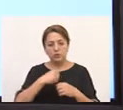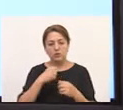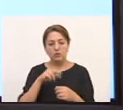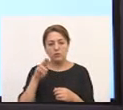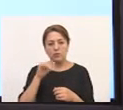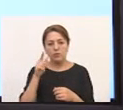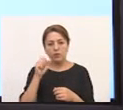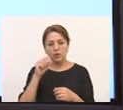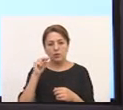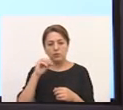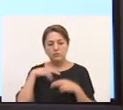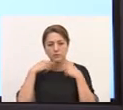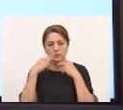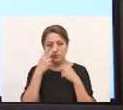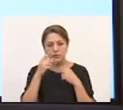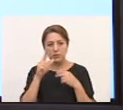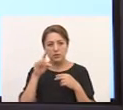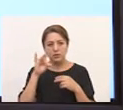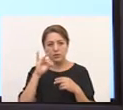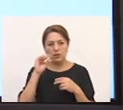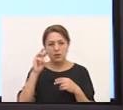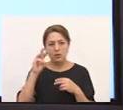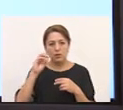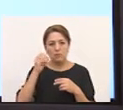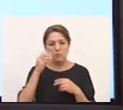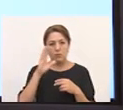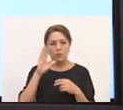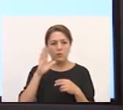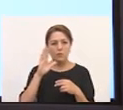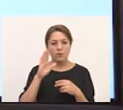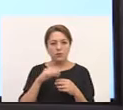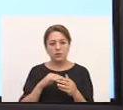внимательно смотрит в глаза Гринёву, а Гринёв глаза опустил.